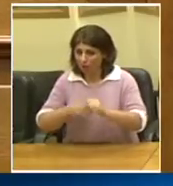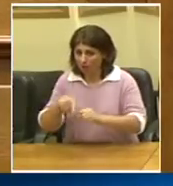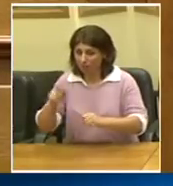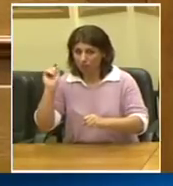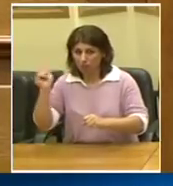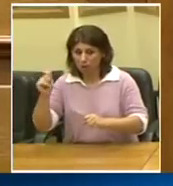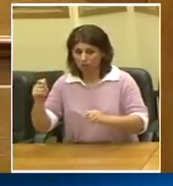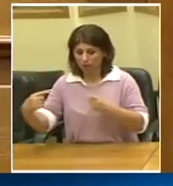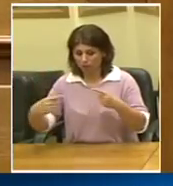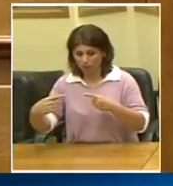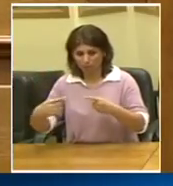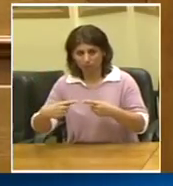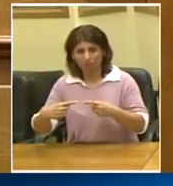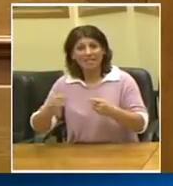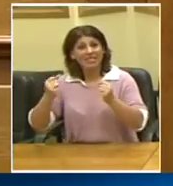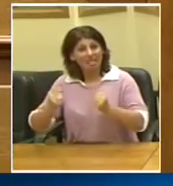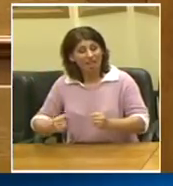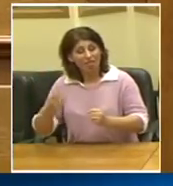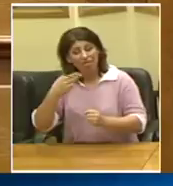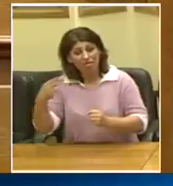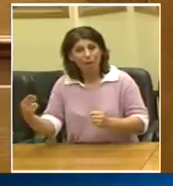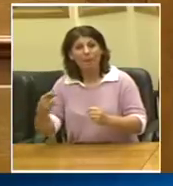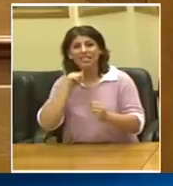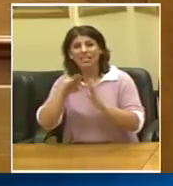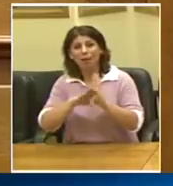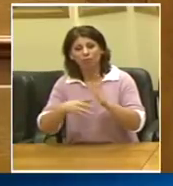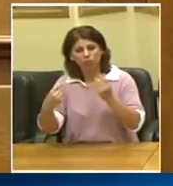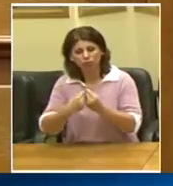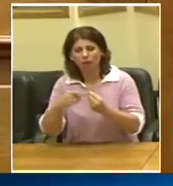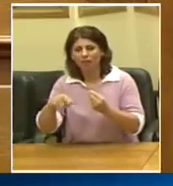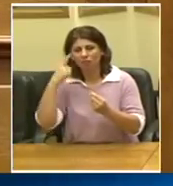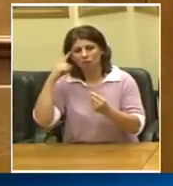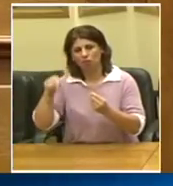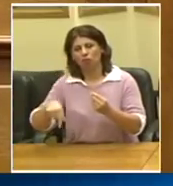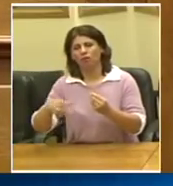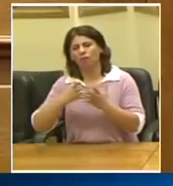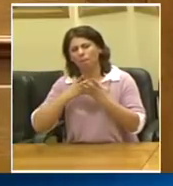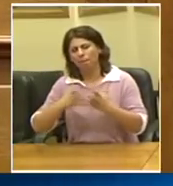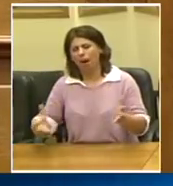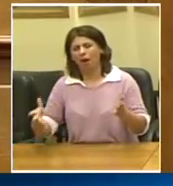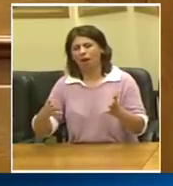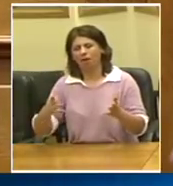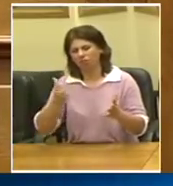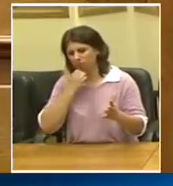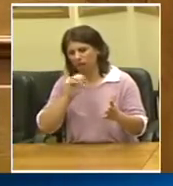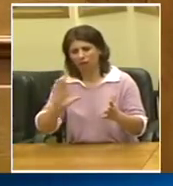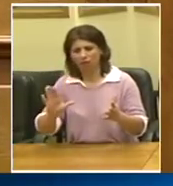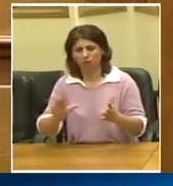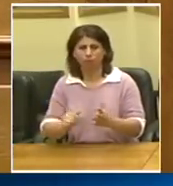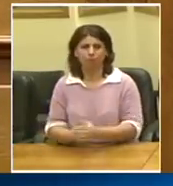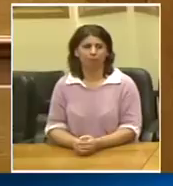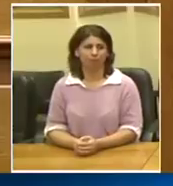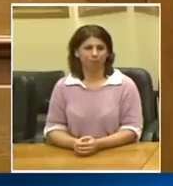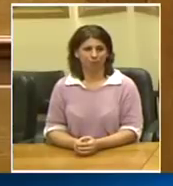πολιτική αντιπαράθεση σε θέμα συνταγματικής τάξης, νομίζω ότι είναι ένα από τα μεγαλύτερα ατοπήματά σας. Θα μου πείτε ποιο είναι το παράδοξο.